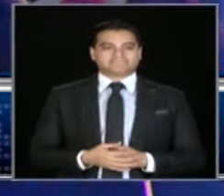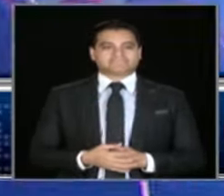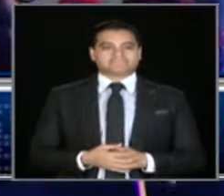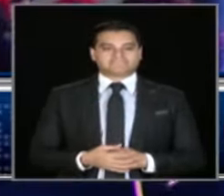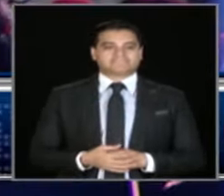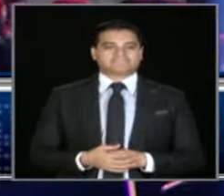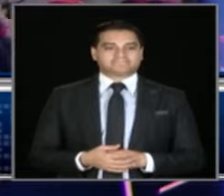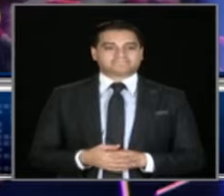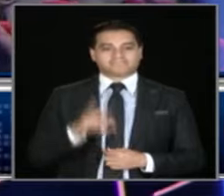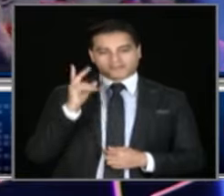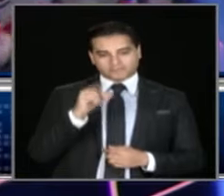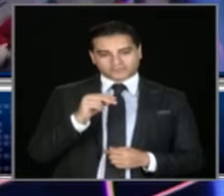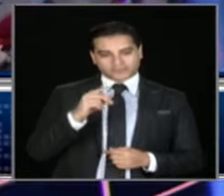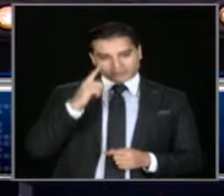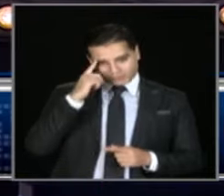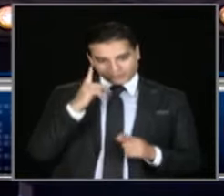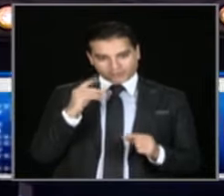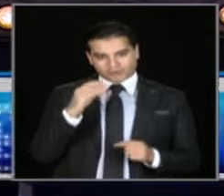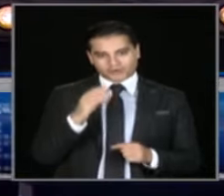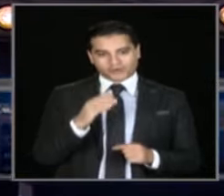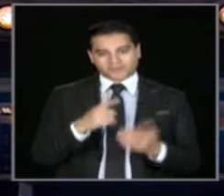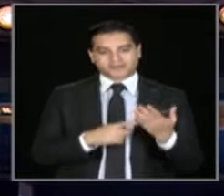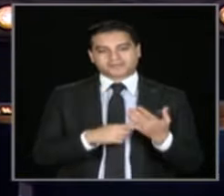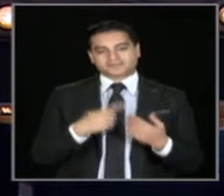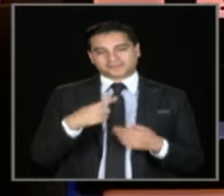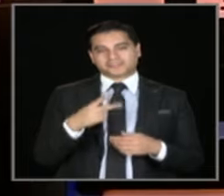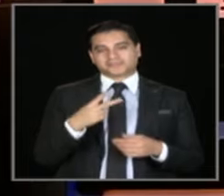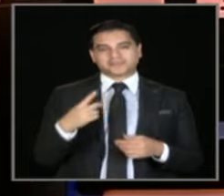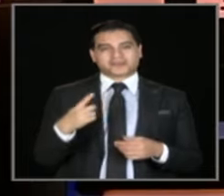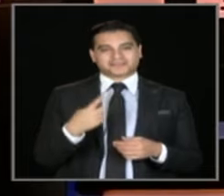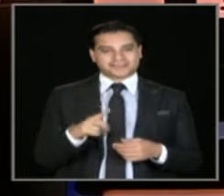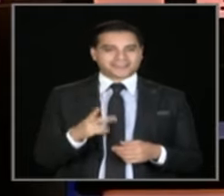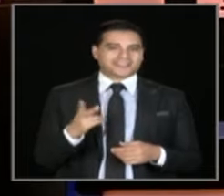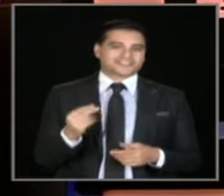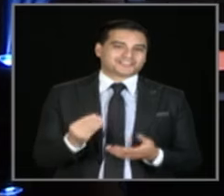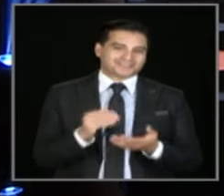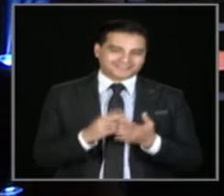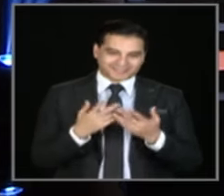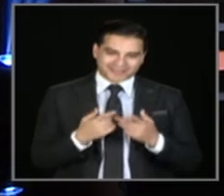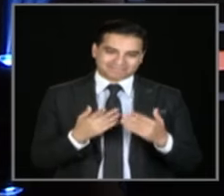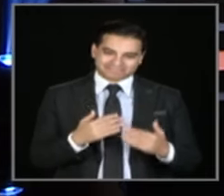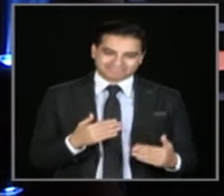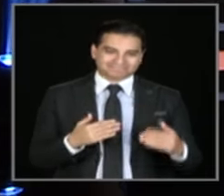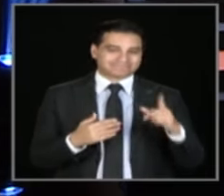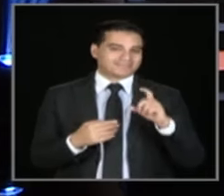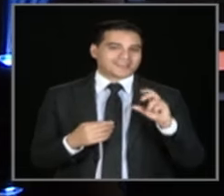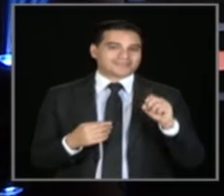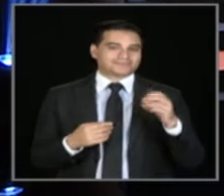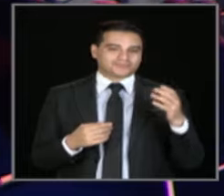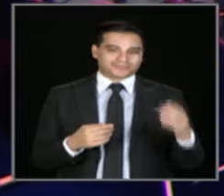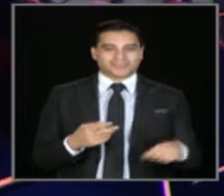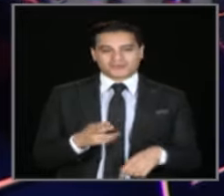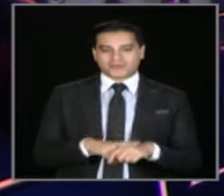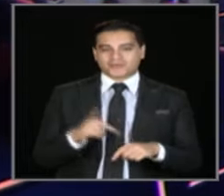كسبوا كوريا الجنوبية 2-1. 20 نقطة غرناطة، تقدموا 125